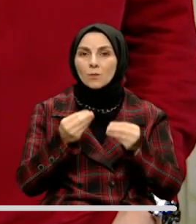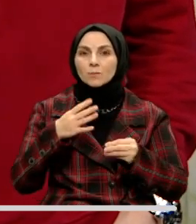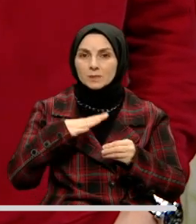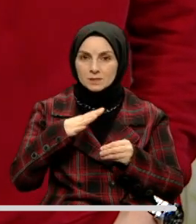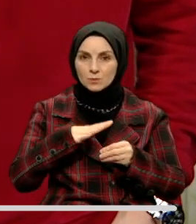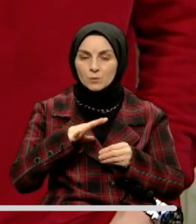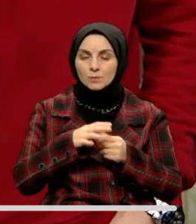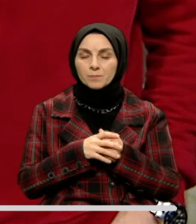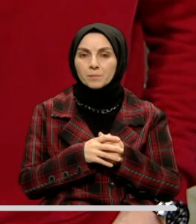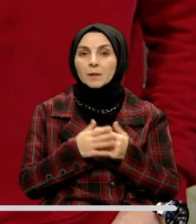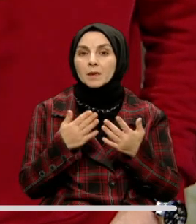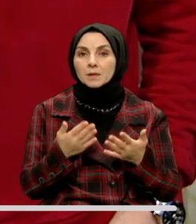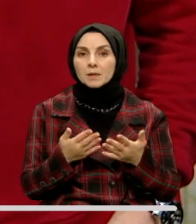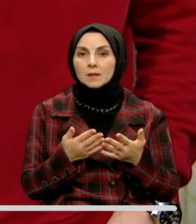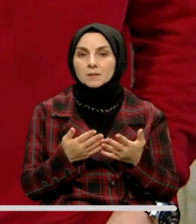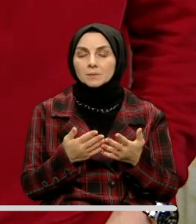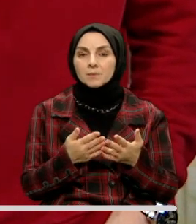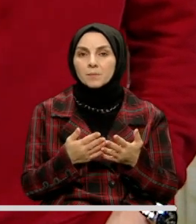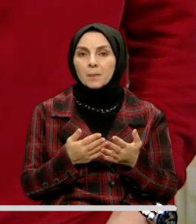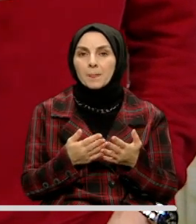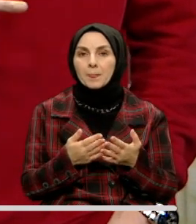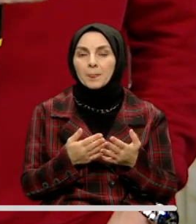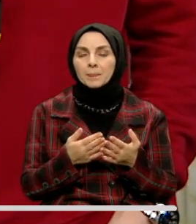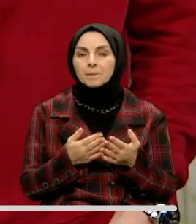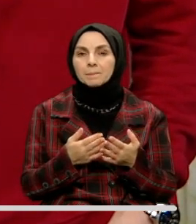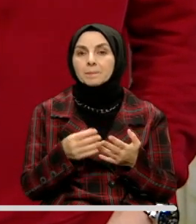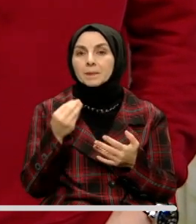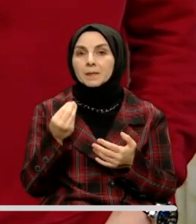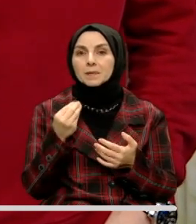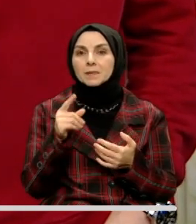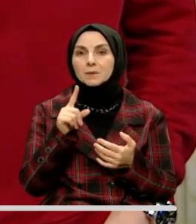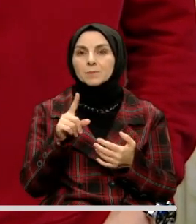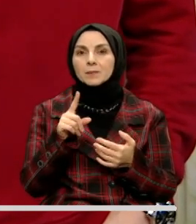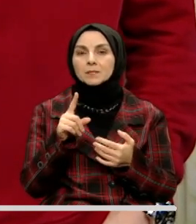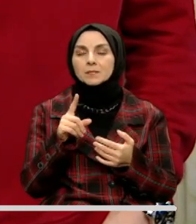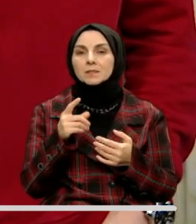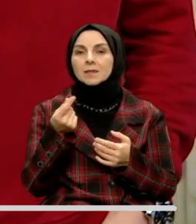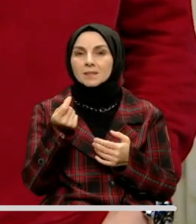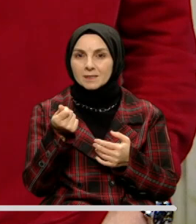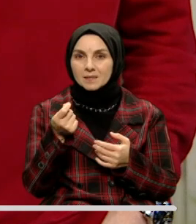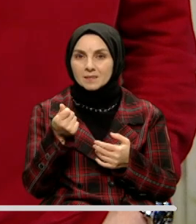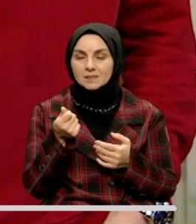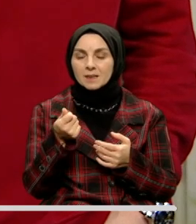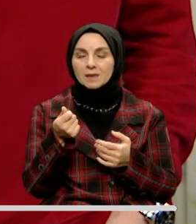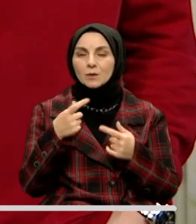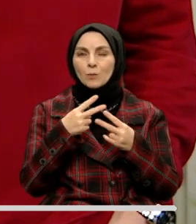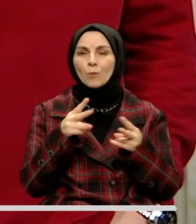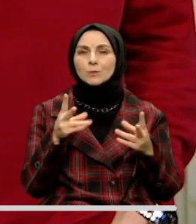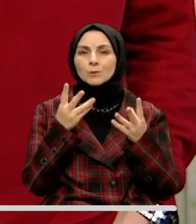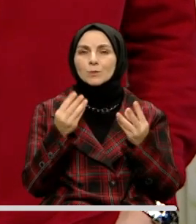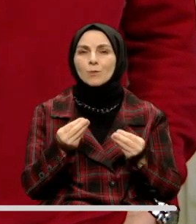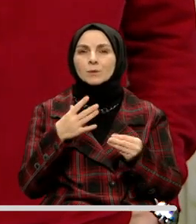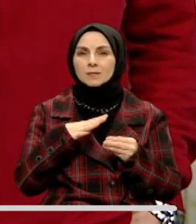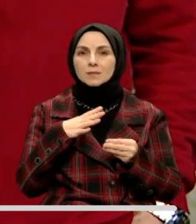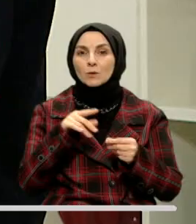gelecekte. Yani hani iyi bir gelirle finansal bir özgürlüğe sahip olmak istiyorum.